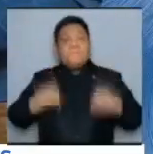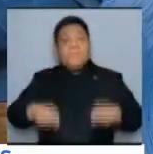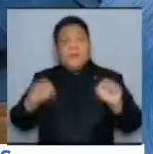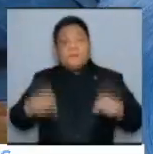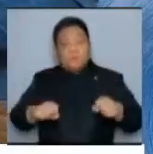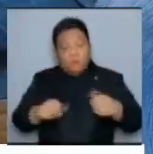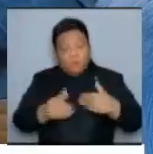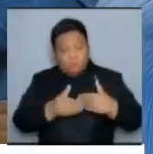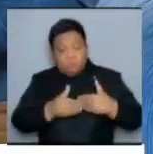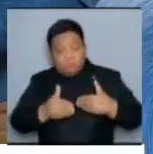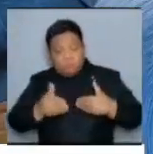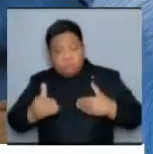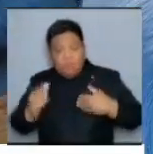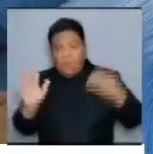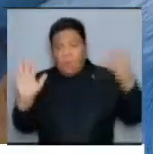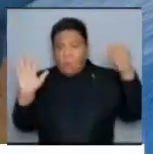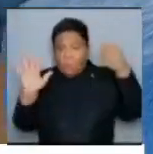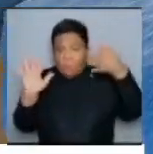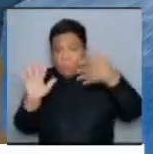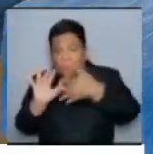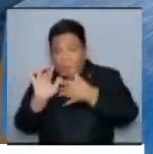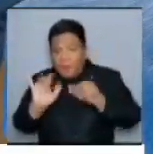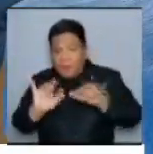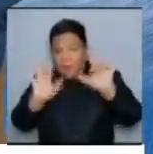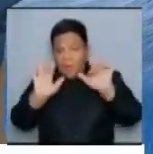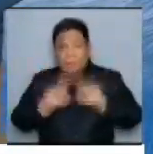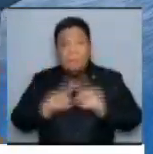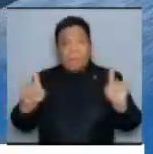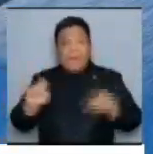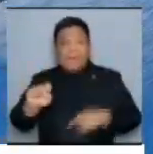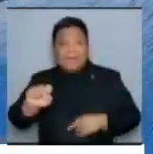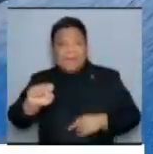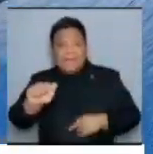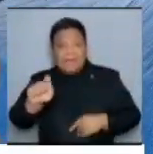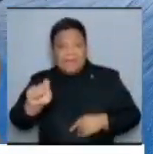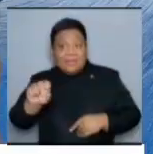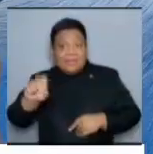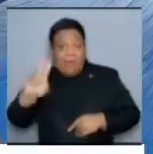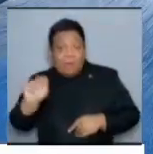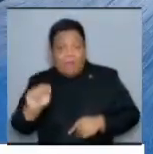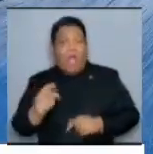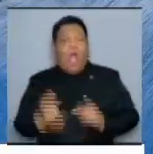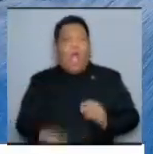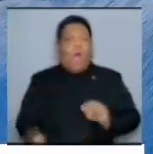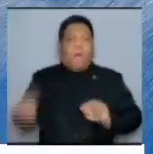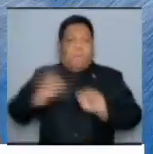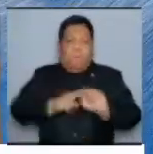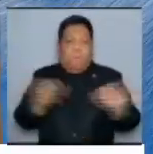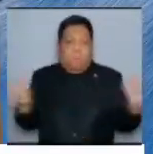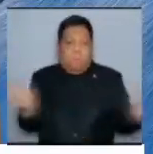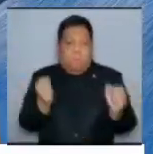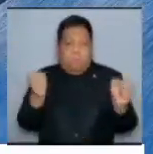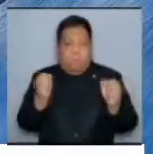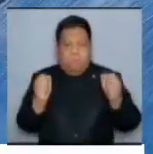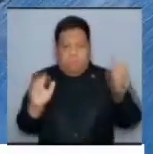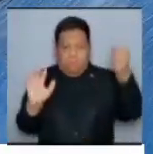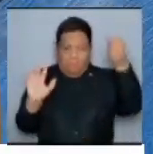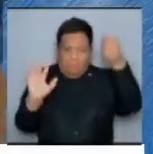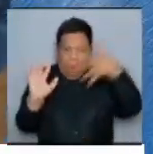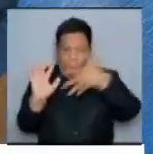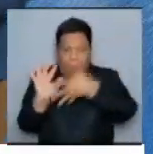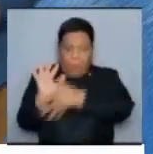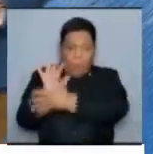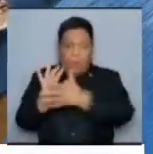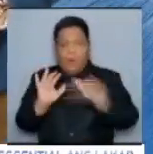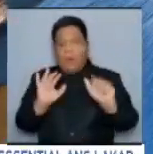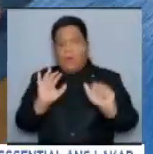masusunod na araw. Pero weekend, makikita nyo, magkakaroon na naman ng monsoon surge o yung paglakas ng hangin amihan. Kaya